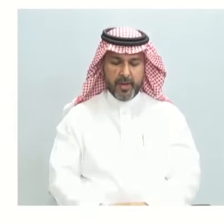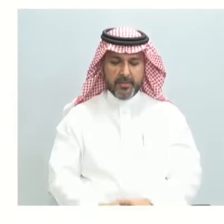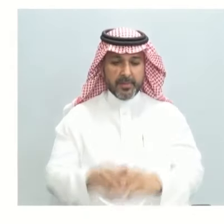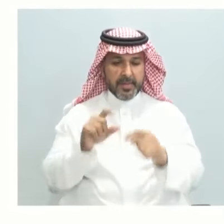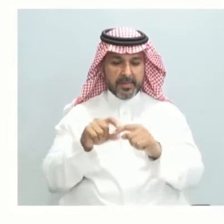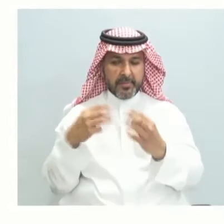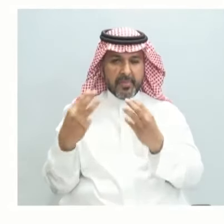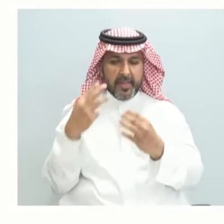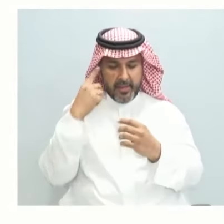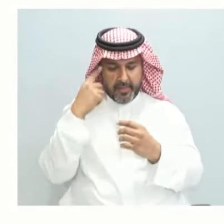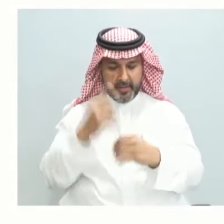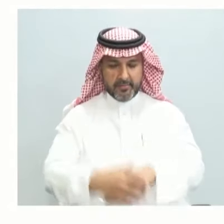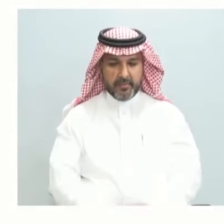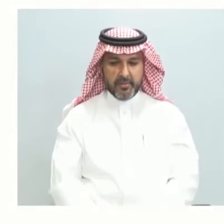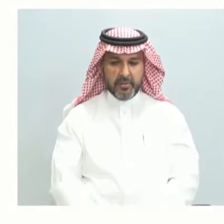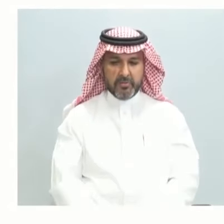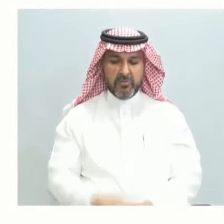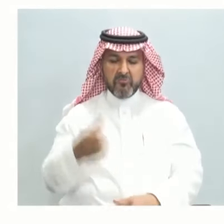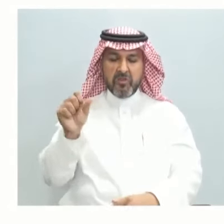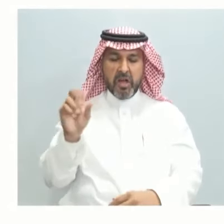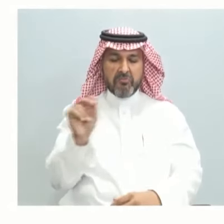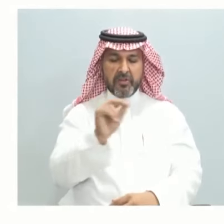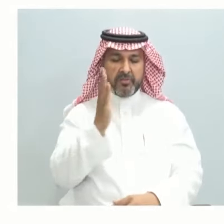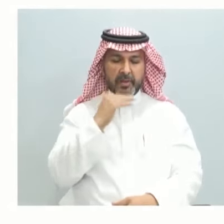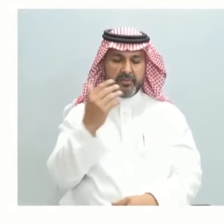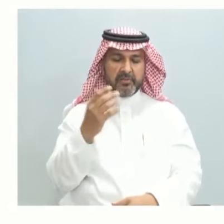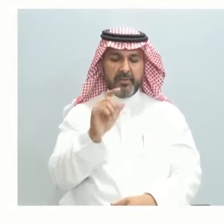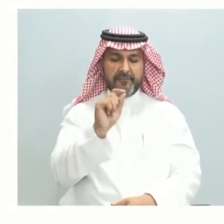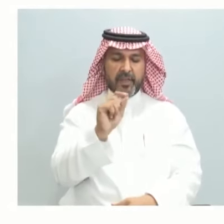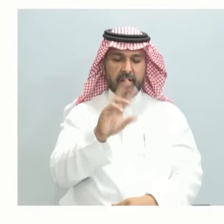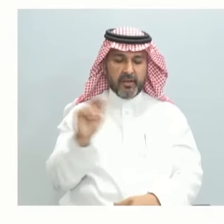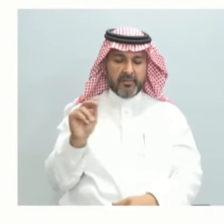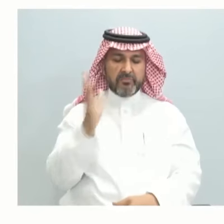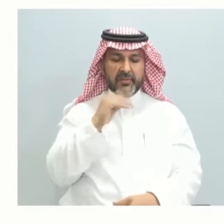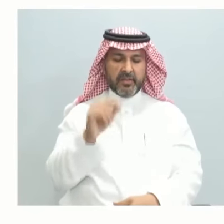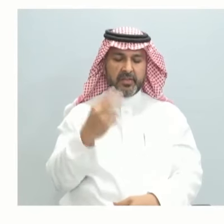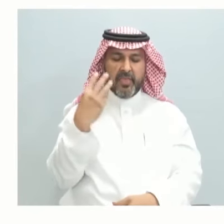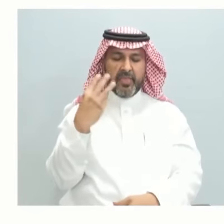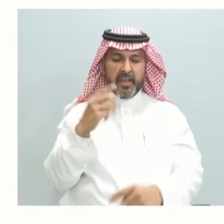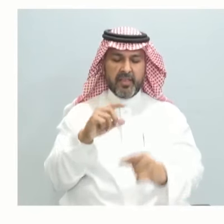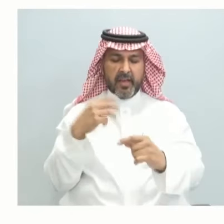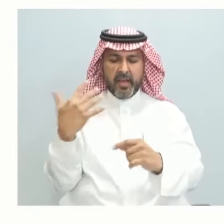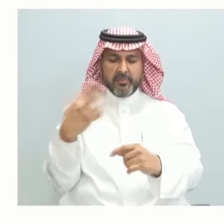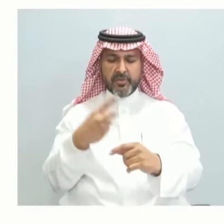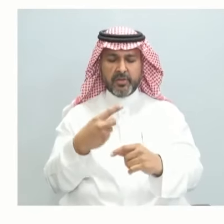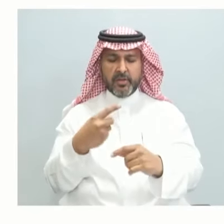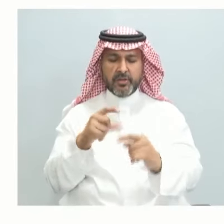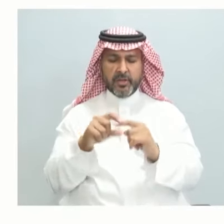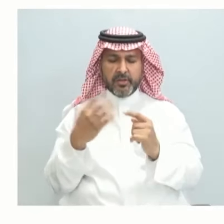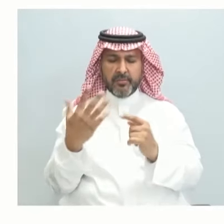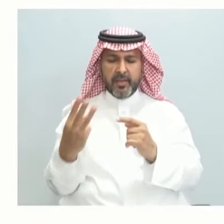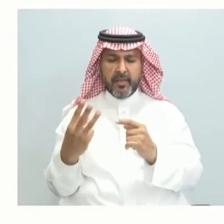للمتغيرات نلاحظ هنا متغير واو المتغير لا يعتبر مشترك لكن 15 والثلاثه